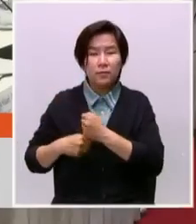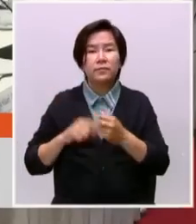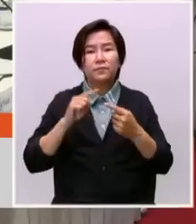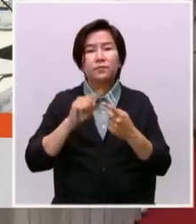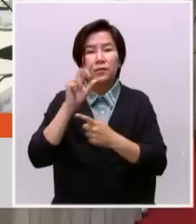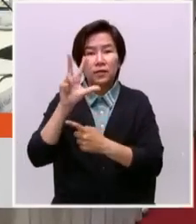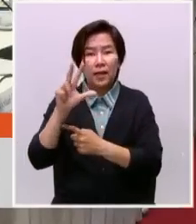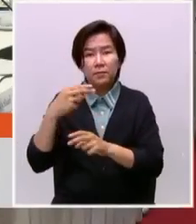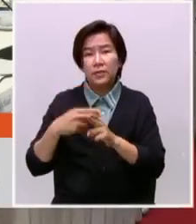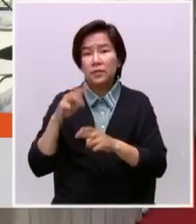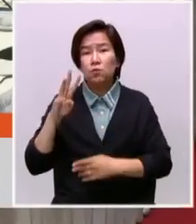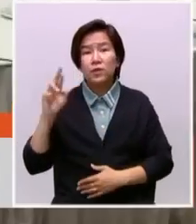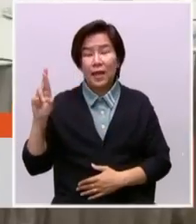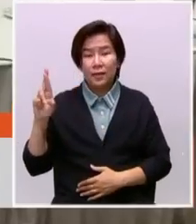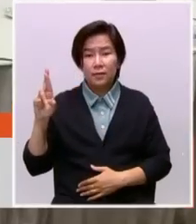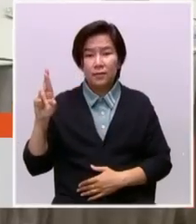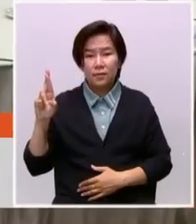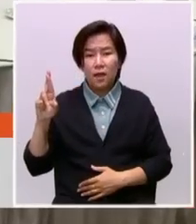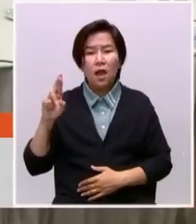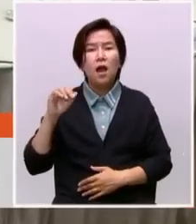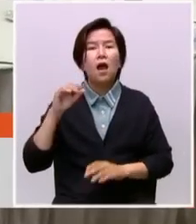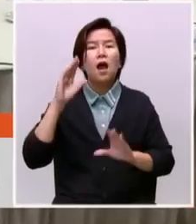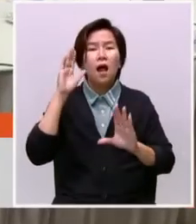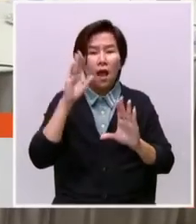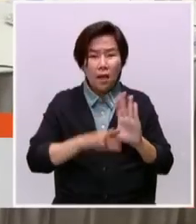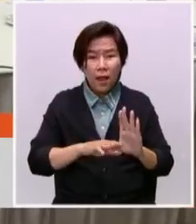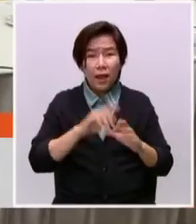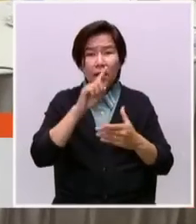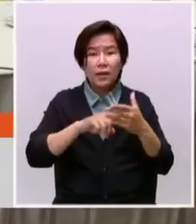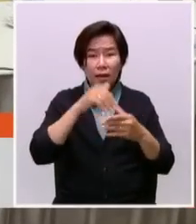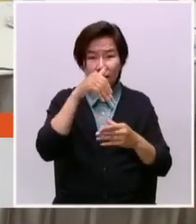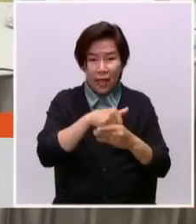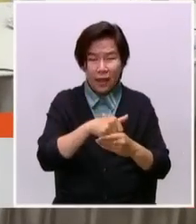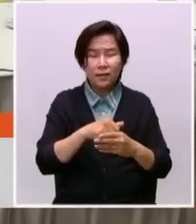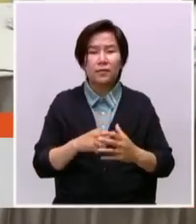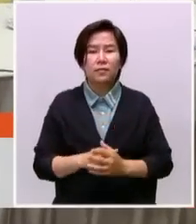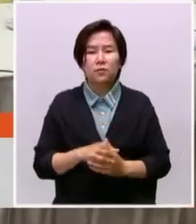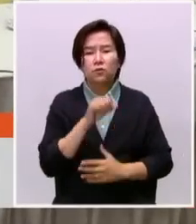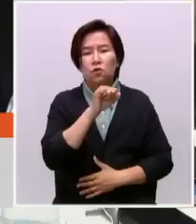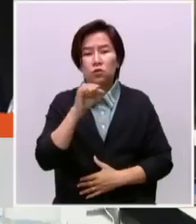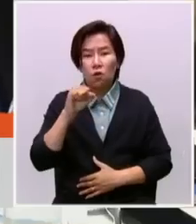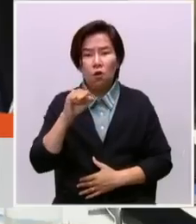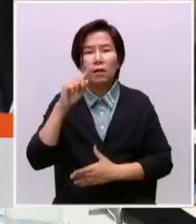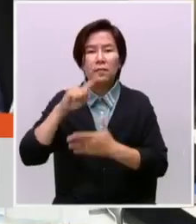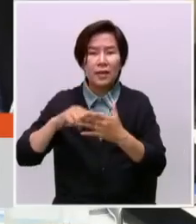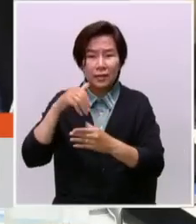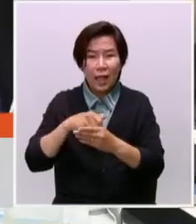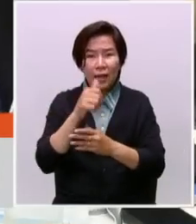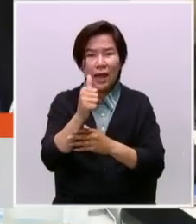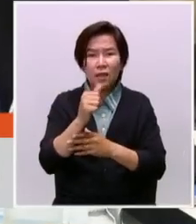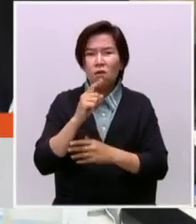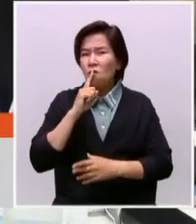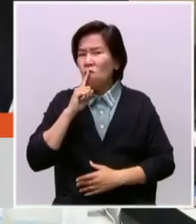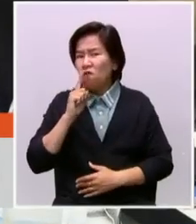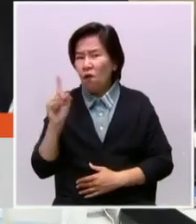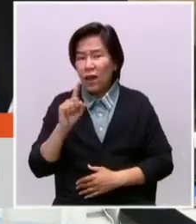3นายวิรัตน์วิริยะพงษ์ผู้มีสิทธิ์เลือกตั้งและมีสิทธิ์สมัครรับเลือกตั้งเป็นส.สฟ้องประกาศแบ่ง